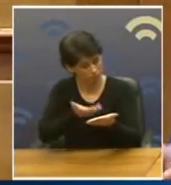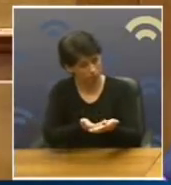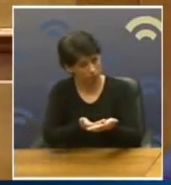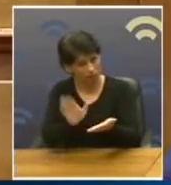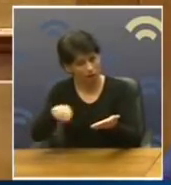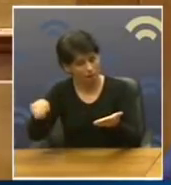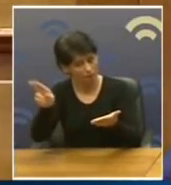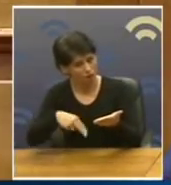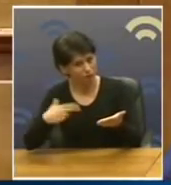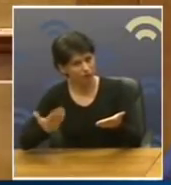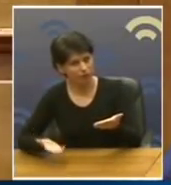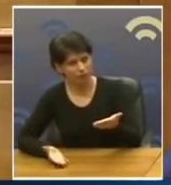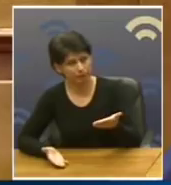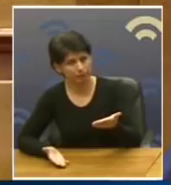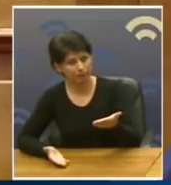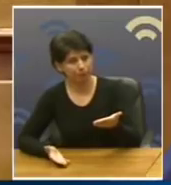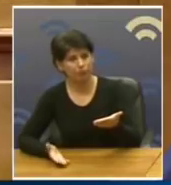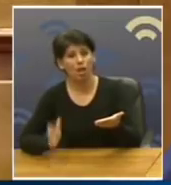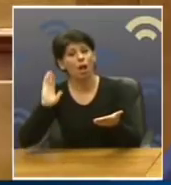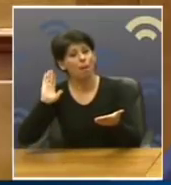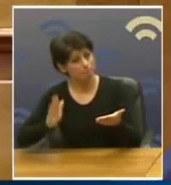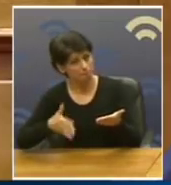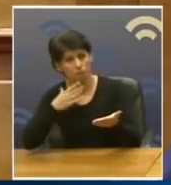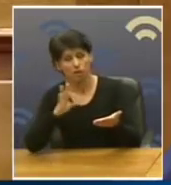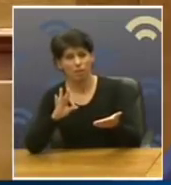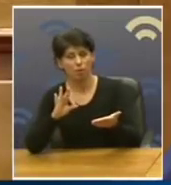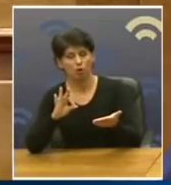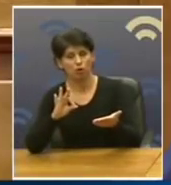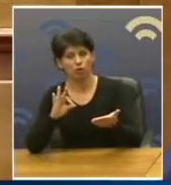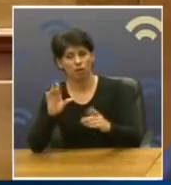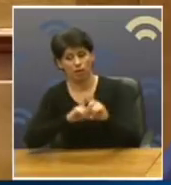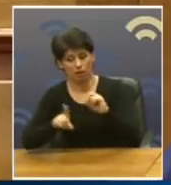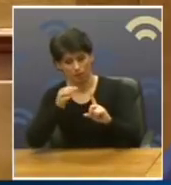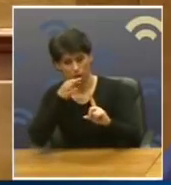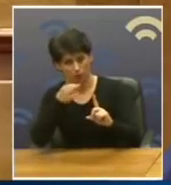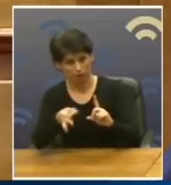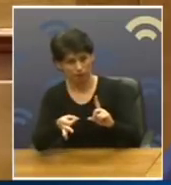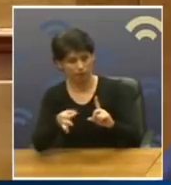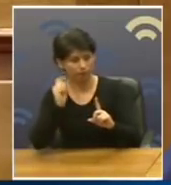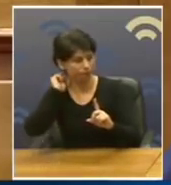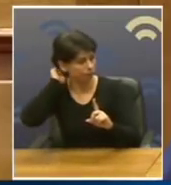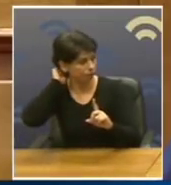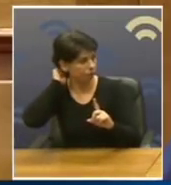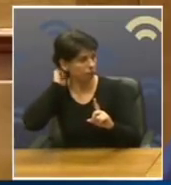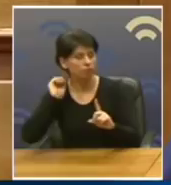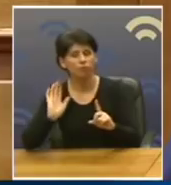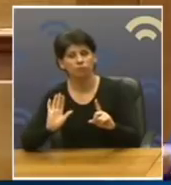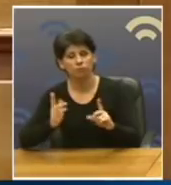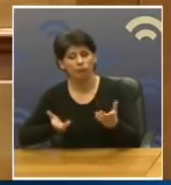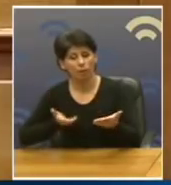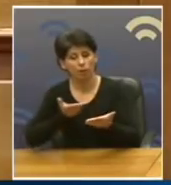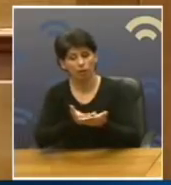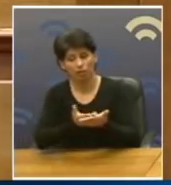το απορρίπτεται. Θα μπορούσε λοιπόν κάποιος να ισχυριστεί ότι εφόσον προτάθηκε